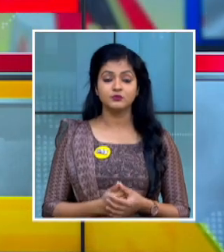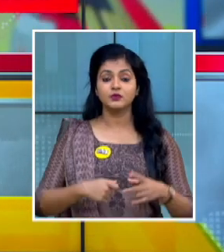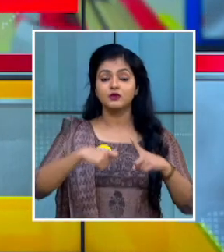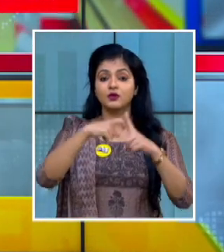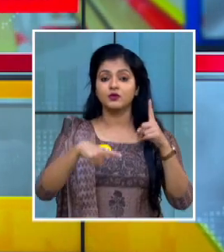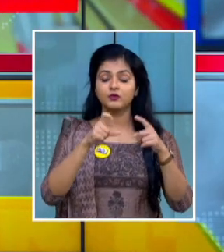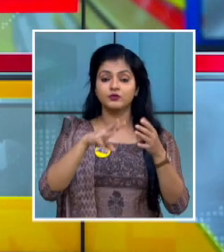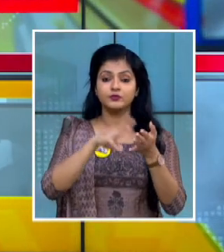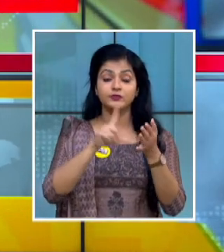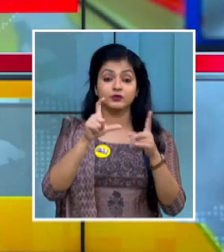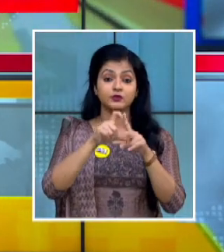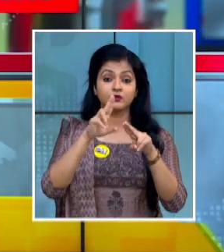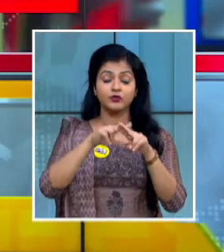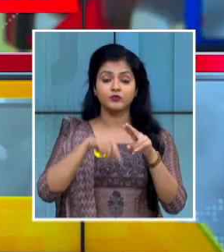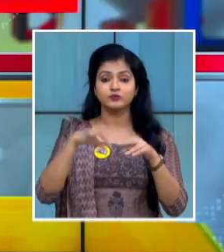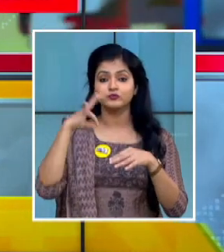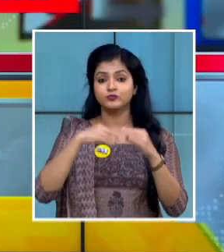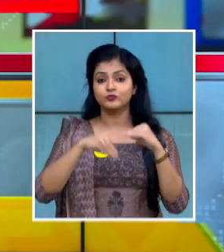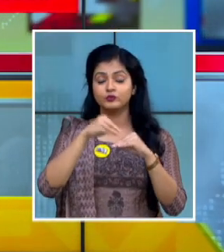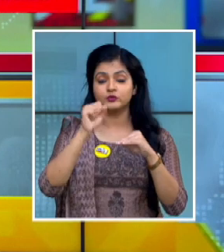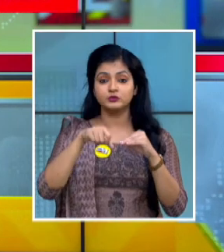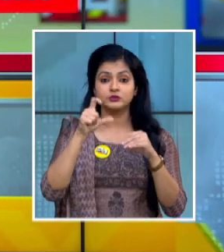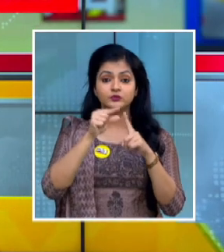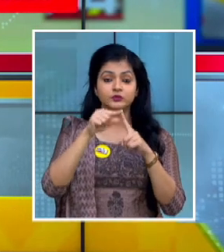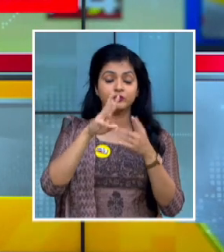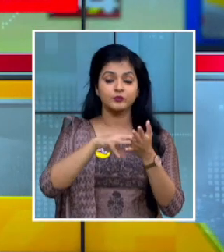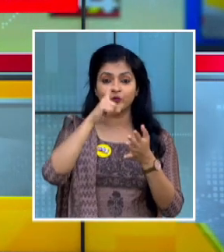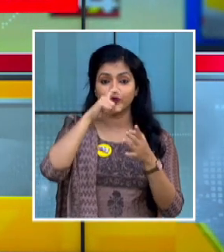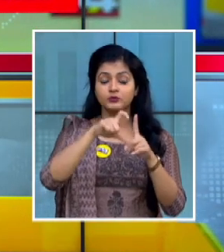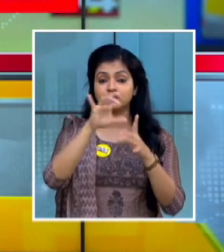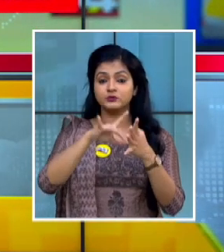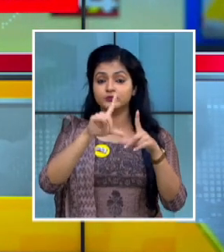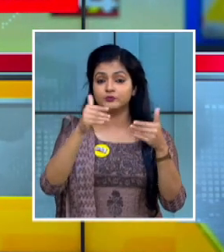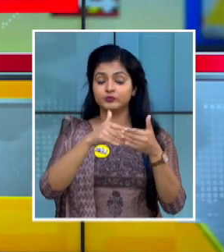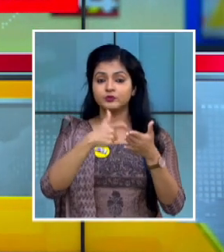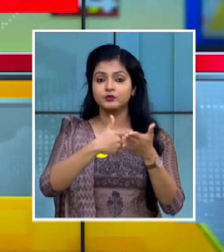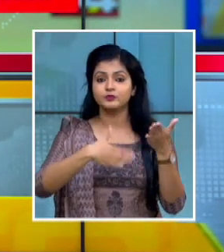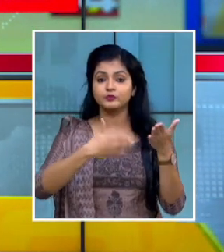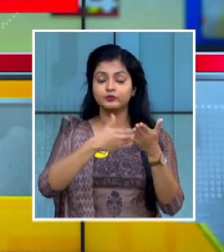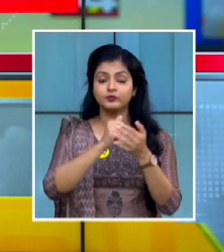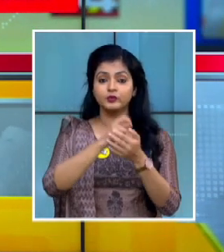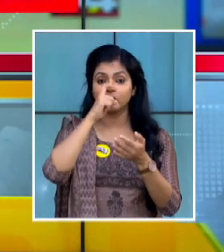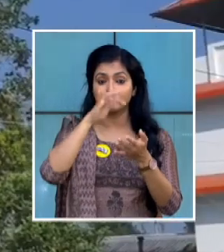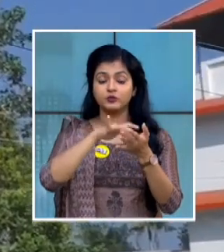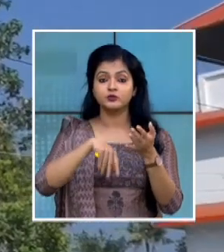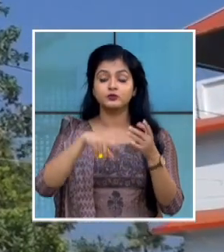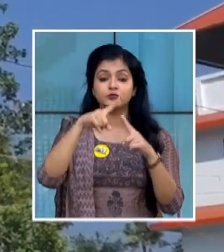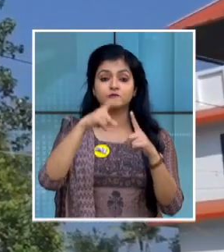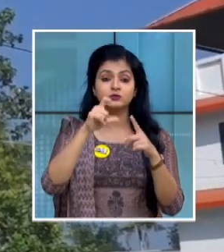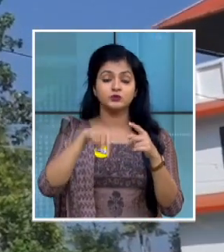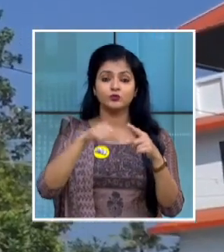കേരള കോൺഗ്രസ് എം LDF-ന് മുതൽക്കൂട്ടെന്ന് CPIM കോട്ടയം ജില്ലാ സമ്മേളനത്തിൽ പ്രവർത്തന റിപ്പോർട്ട്. കോട്ടയത്ത് തോമസ് ചാഴികാടൻ്റേത് രാഷ്ട്രീയ